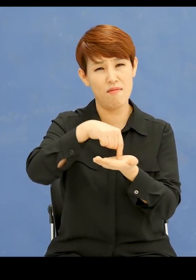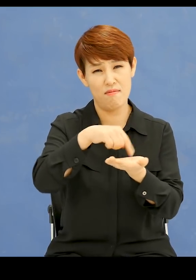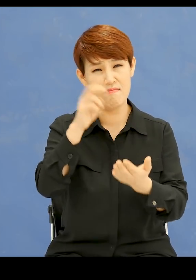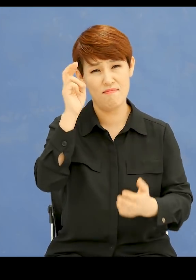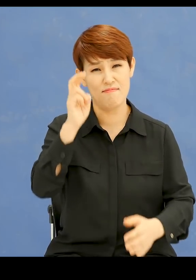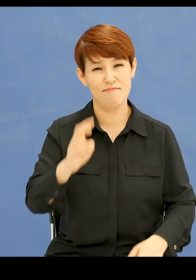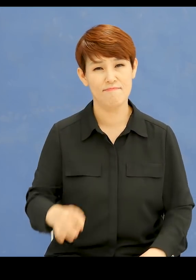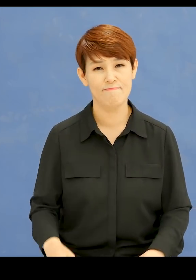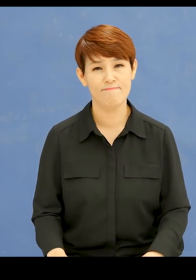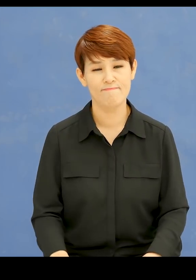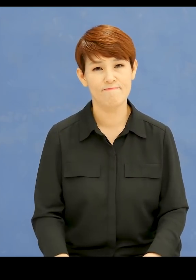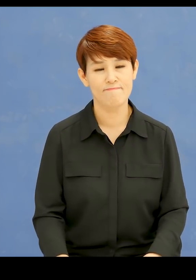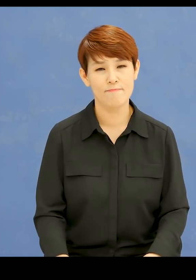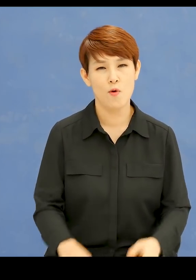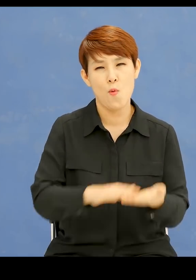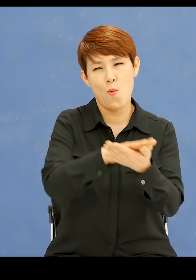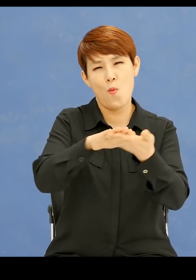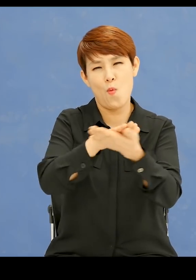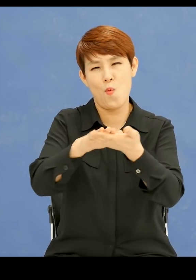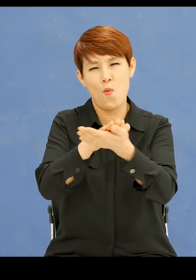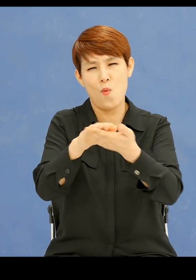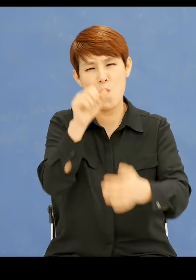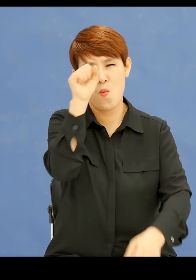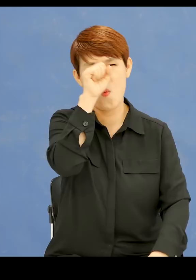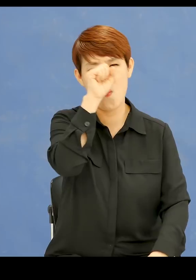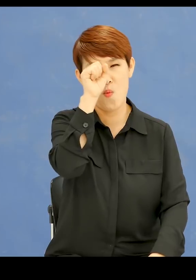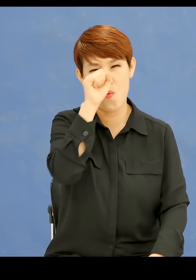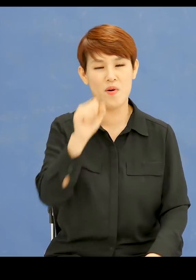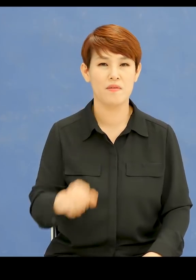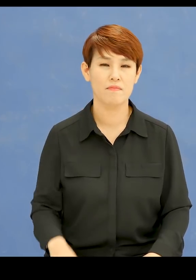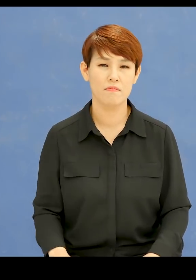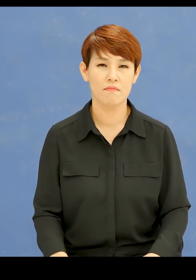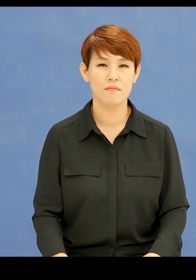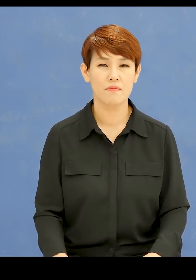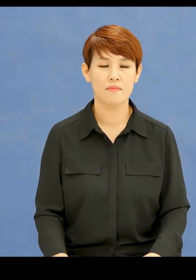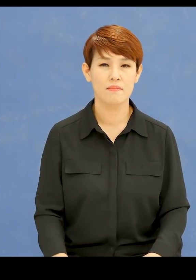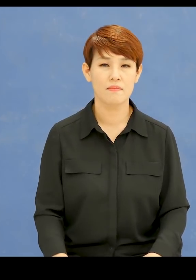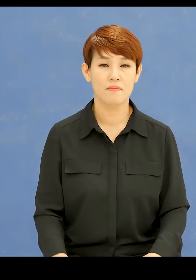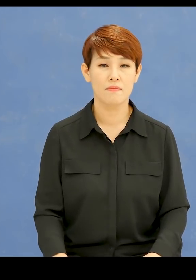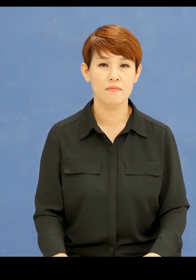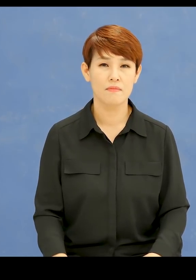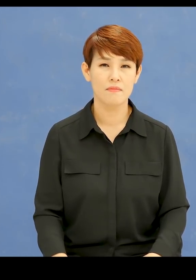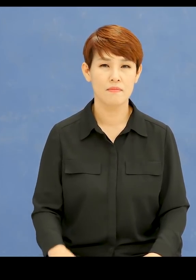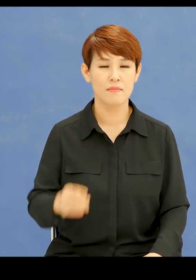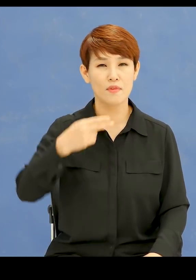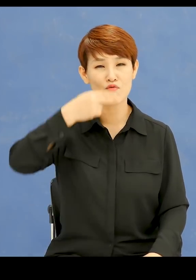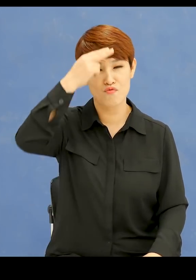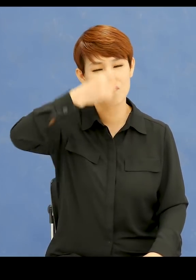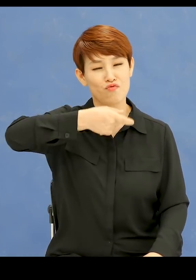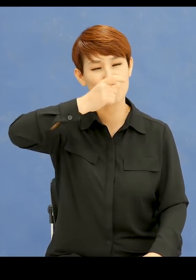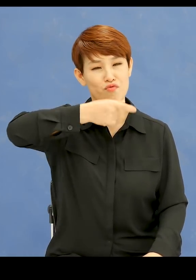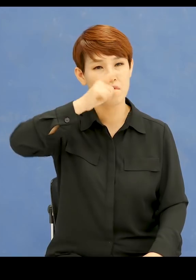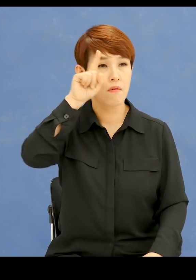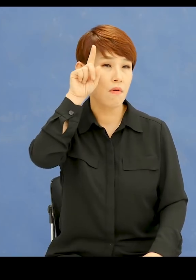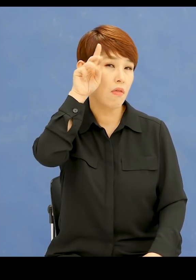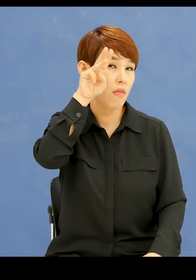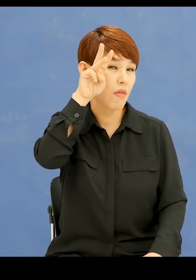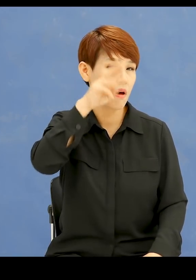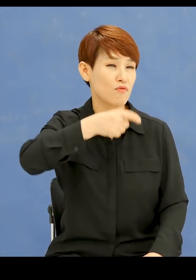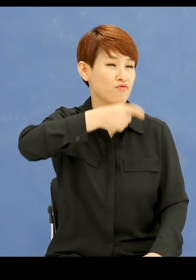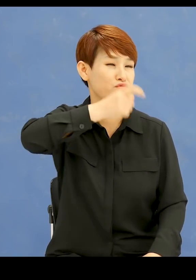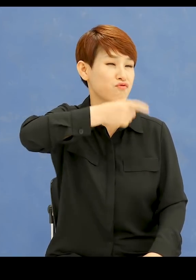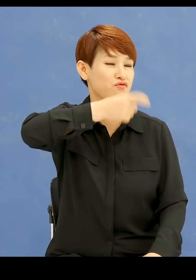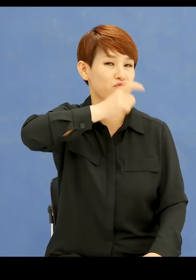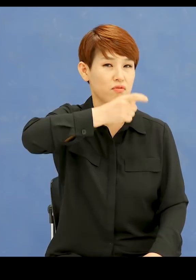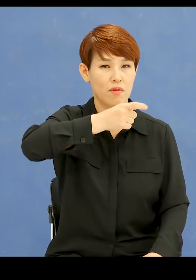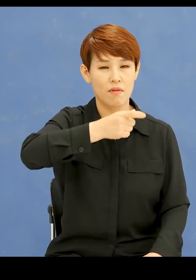들고요. 그래서 어울리는 거를 좋아하셨던 것 같아요. 그리고 이제 밖에 나가서 술을 드시면은 3박 4일을 드시니까